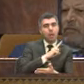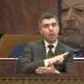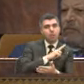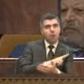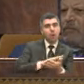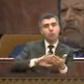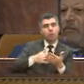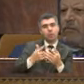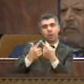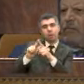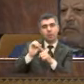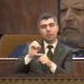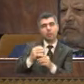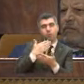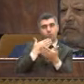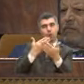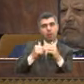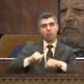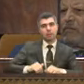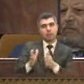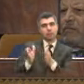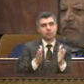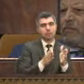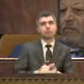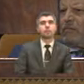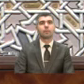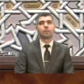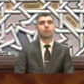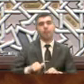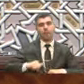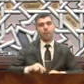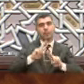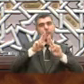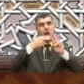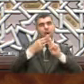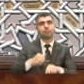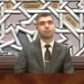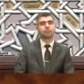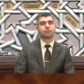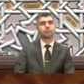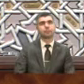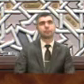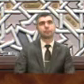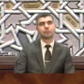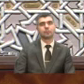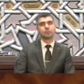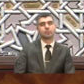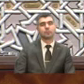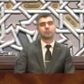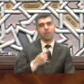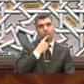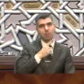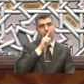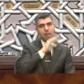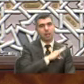الخدمات والتأمين الاجتماعي، وشكرا لكم السيد الوزير. كلمة للسيد الوزير الجواب، تفضلوا السيد الوزير. بسم الله الرحمن